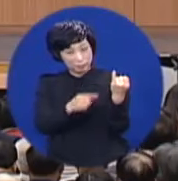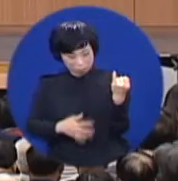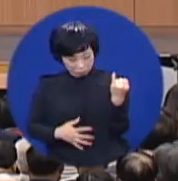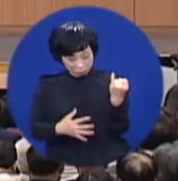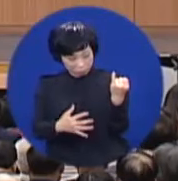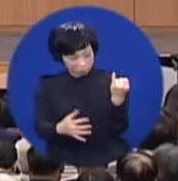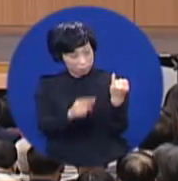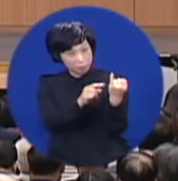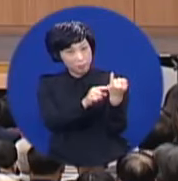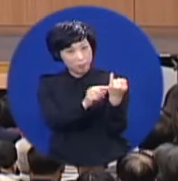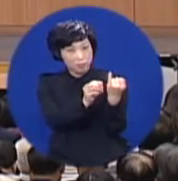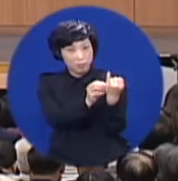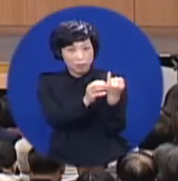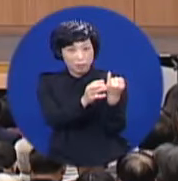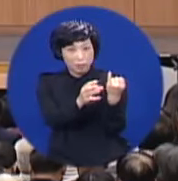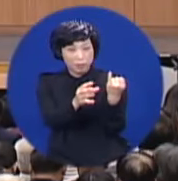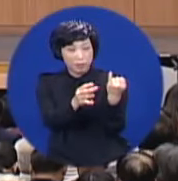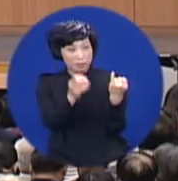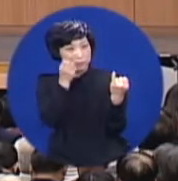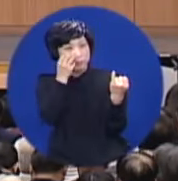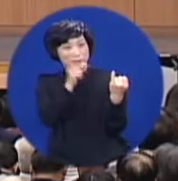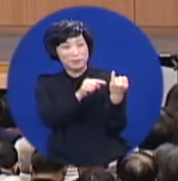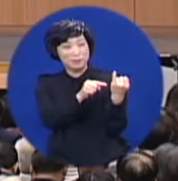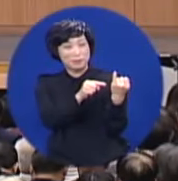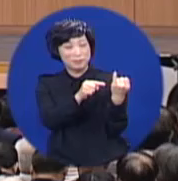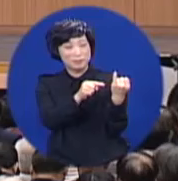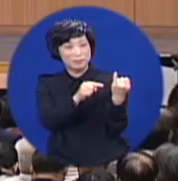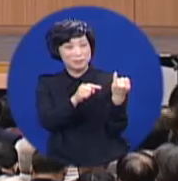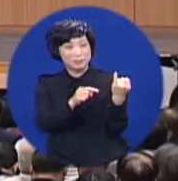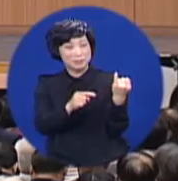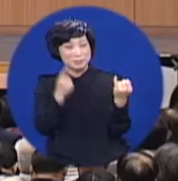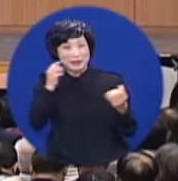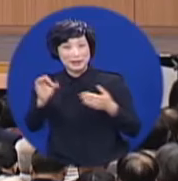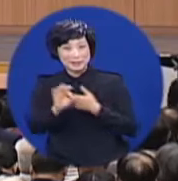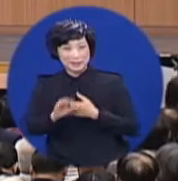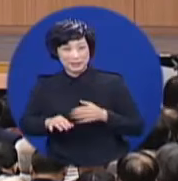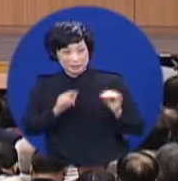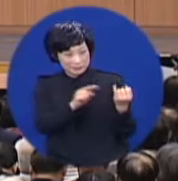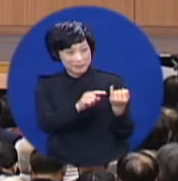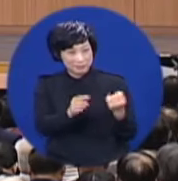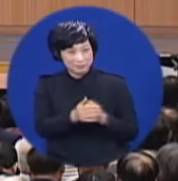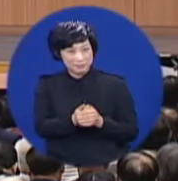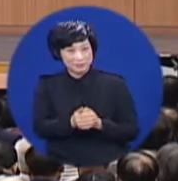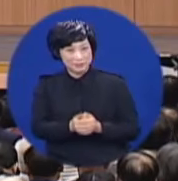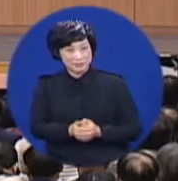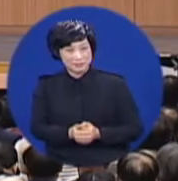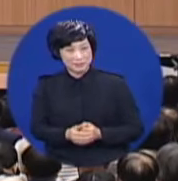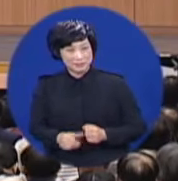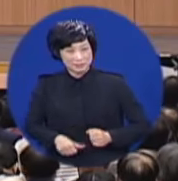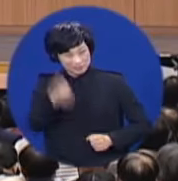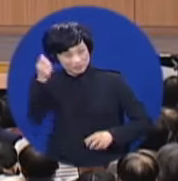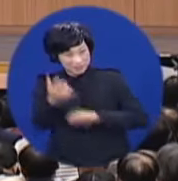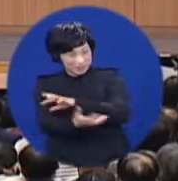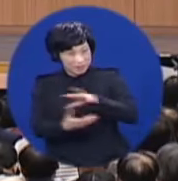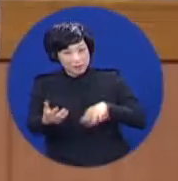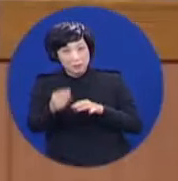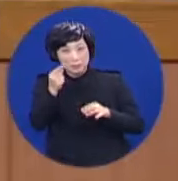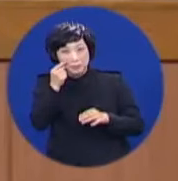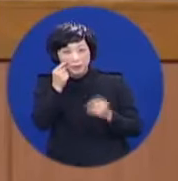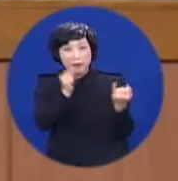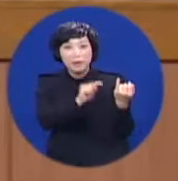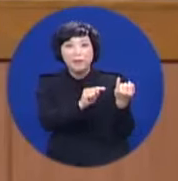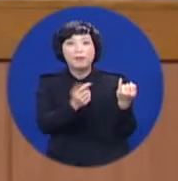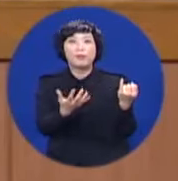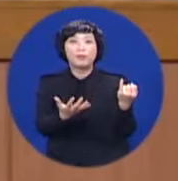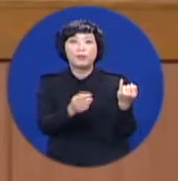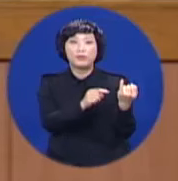불러와. 응? 이걸 만약에 소리를 치고 난리를 내면